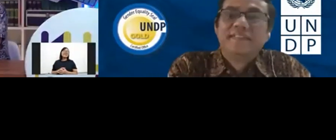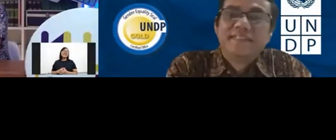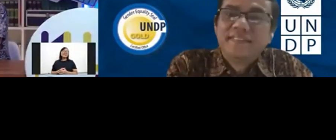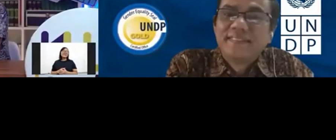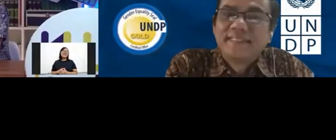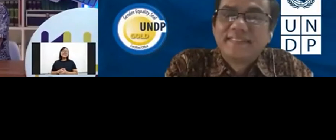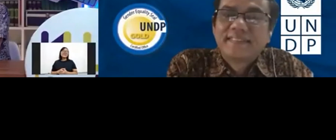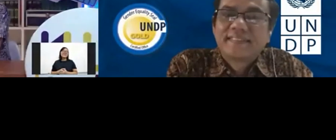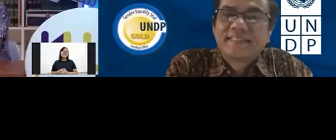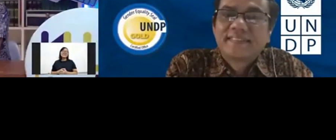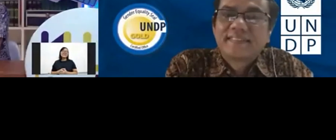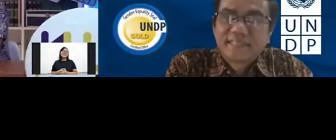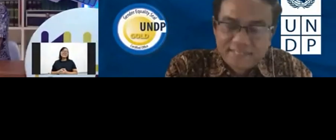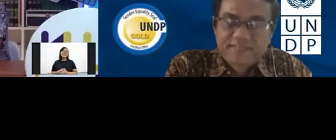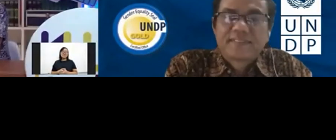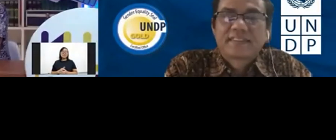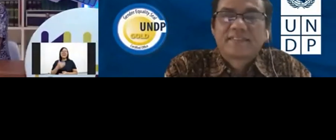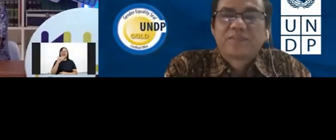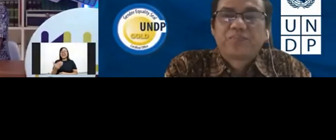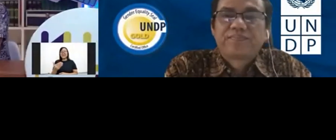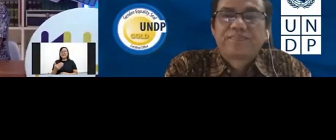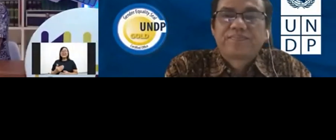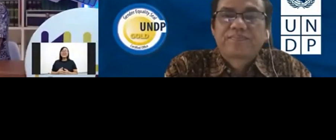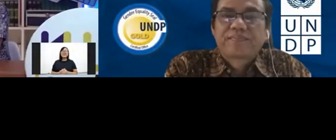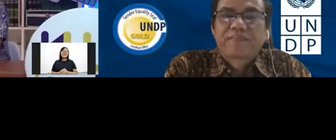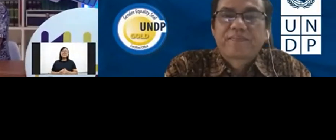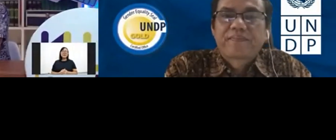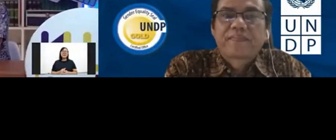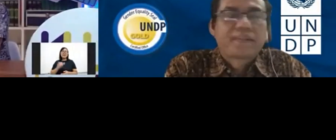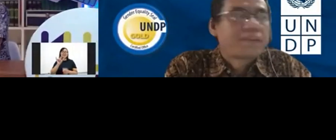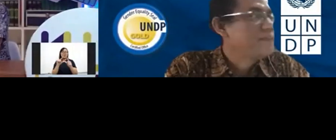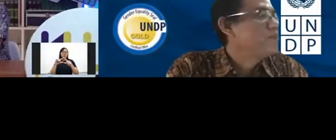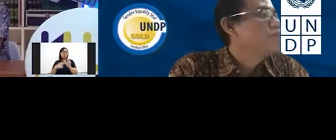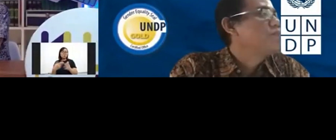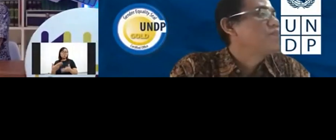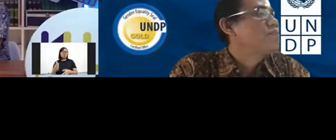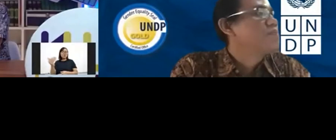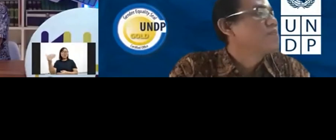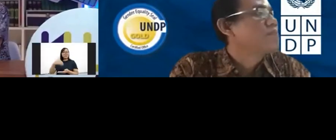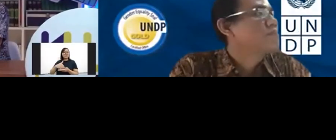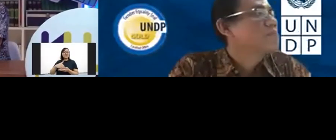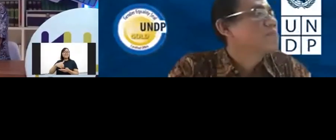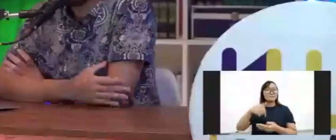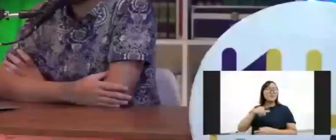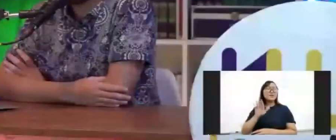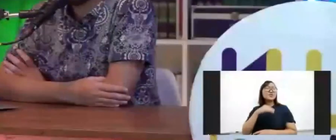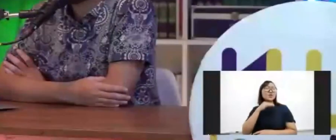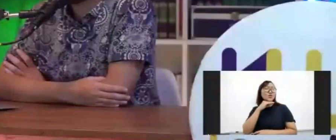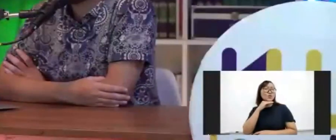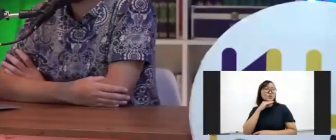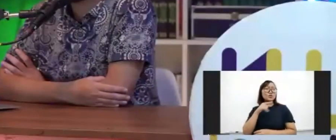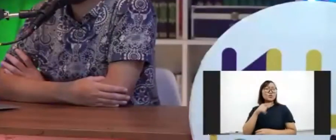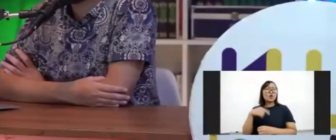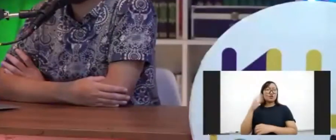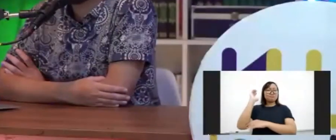gimanapun Oke terima kasih pasti What sudah akhir-akhir dan kita sangat menanti sering dari wdp